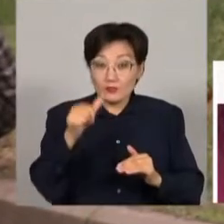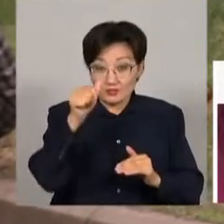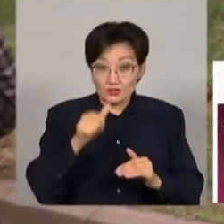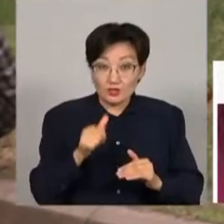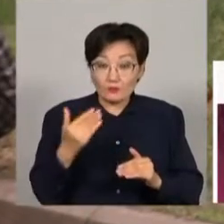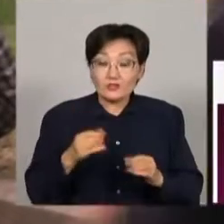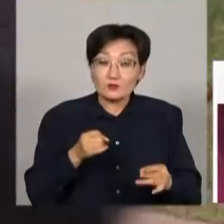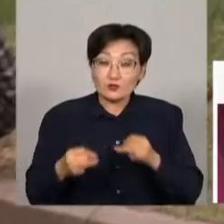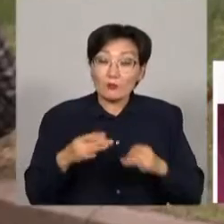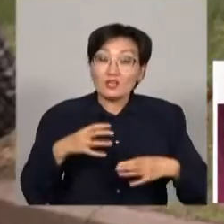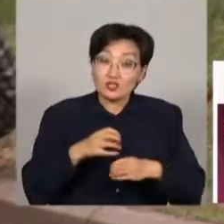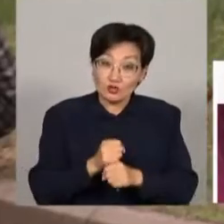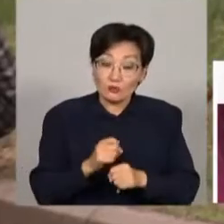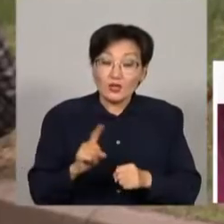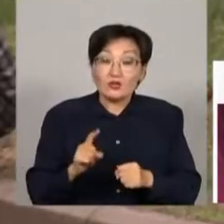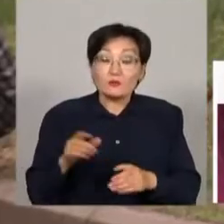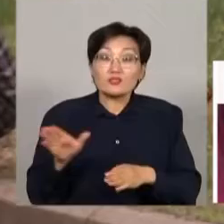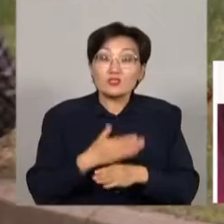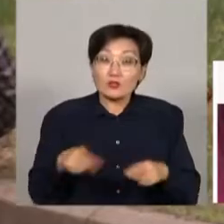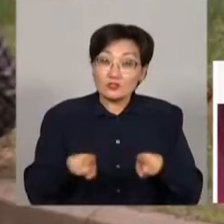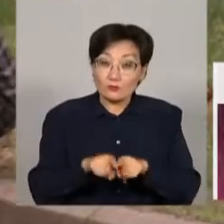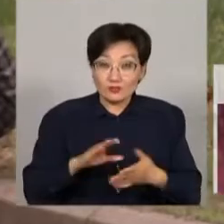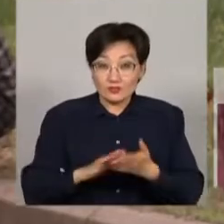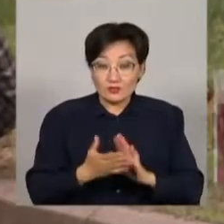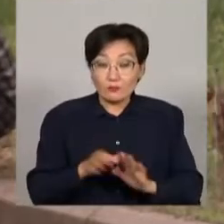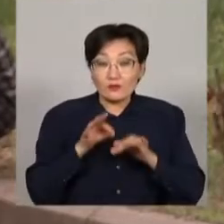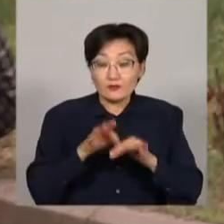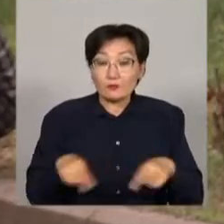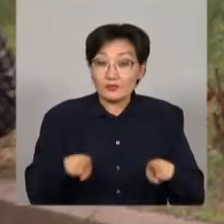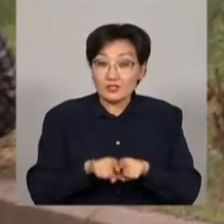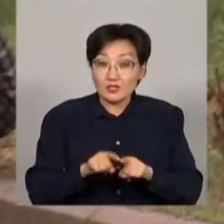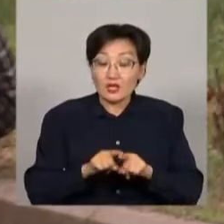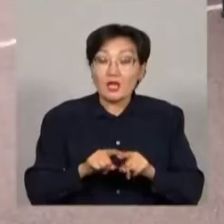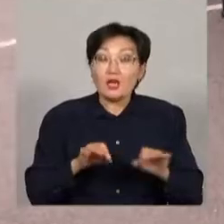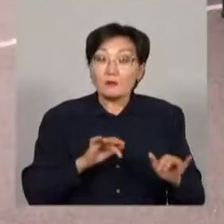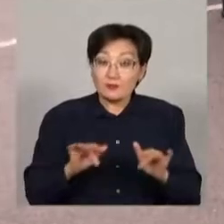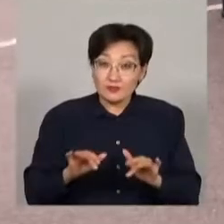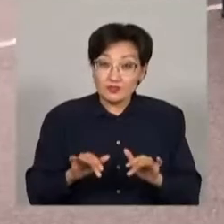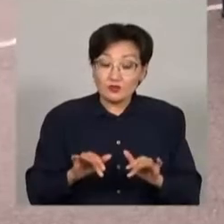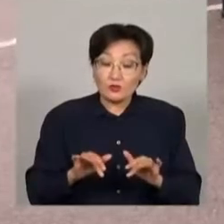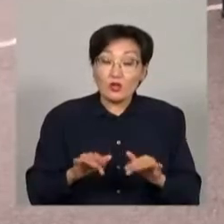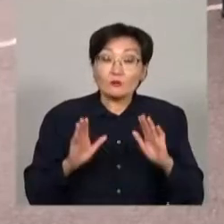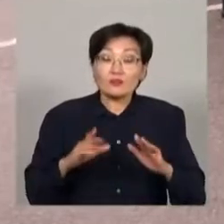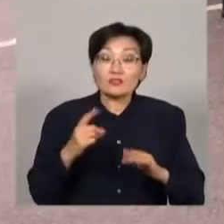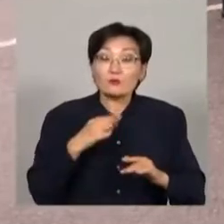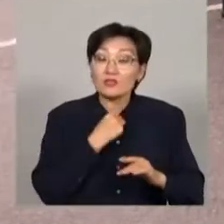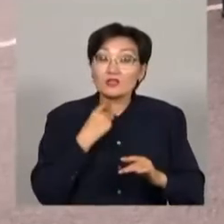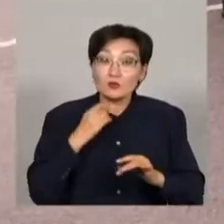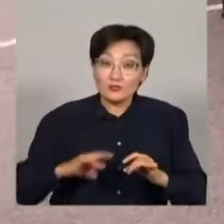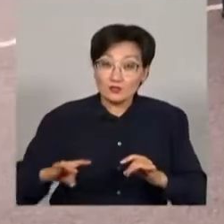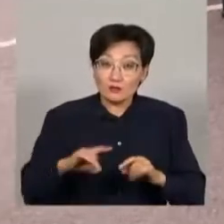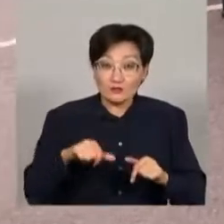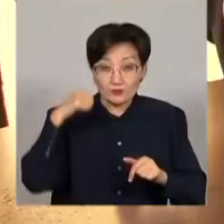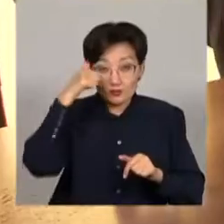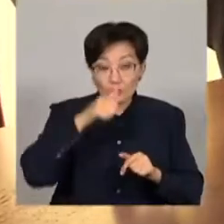С ними разговор короткий. Чтобы предотвратить такие ситуации, и проводятся подобные ярмарки. К слову, только в одном Талгарском районе в этом